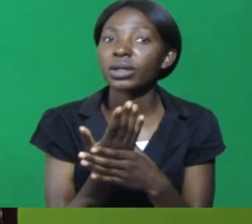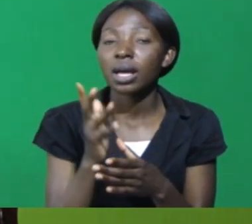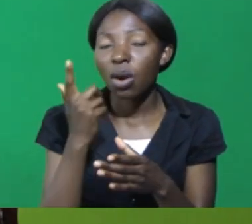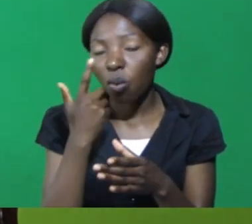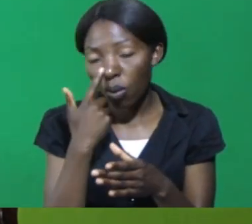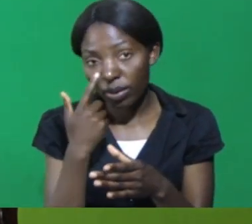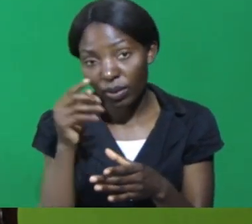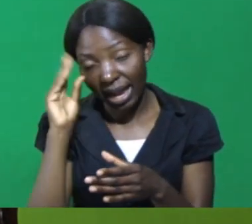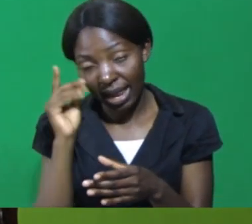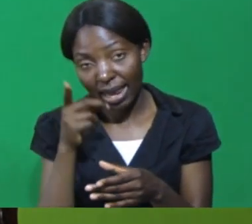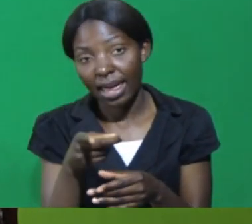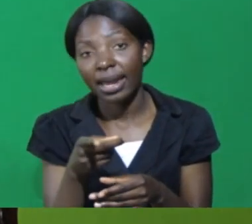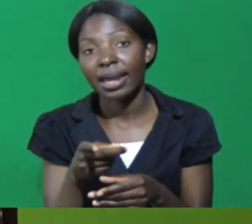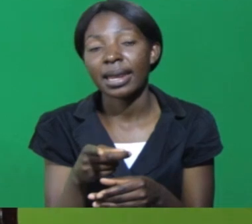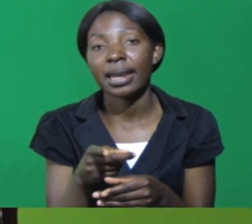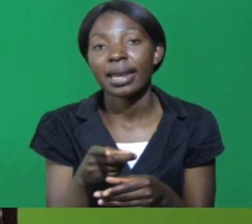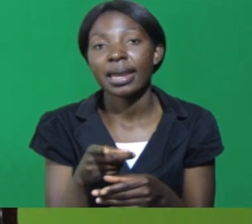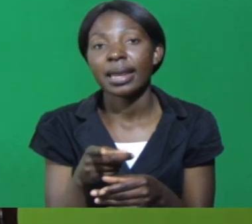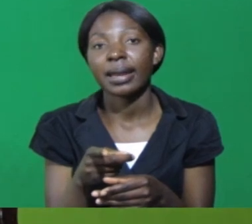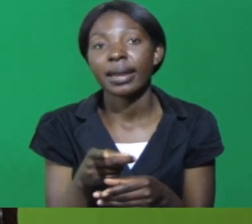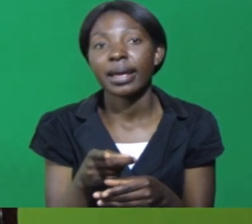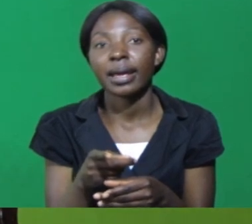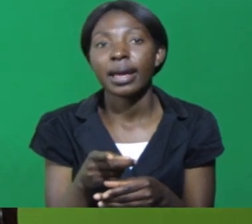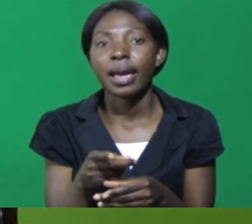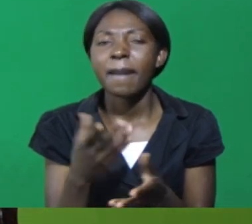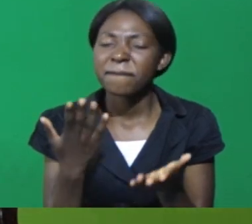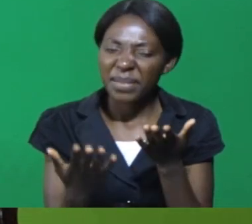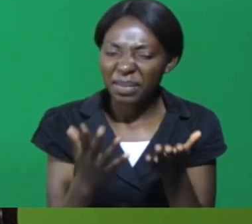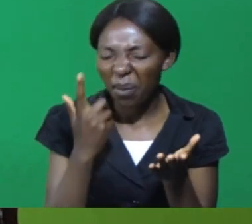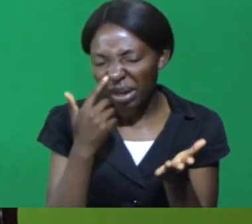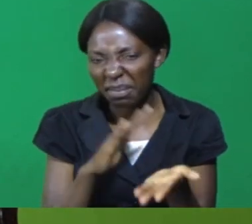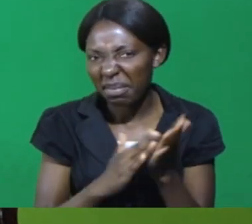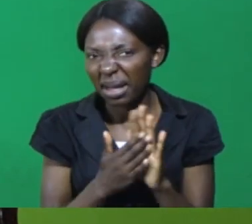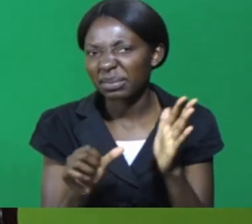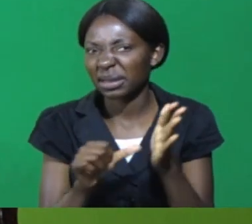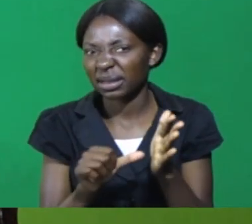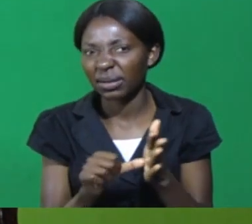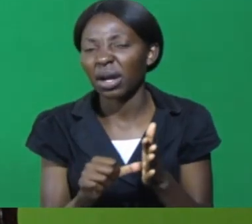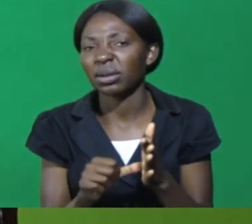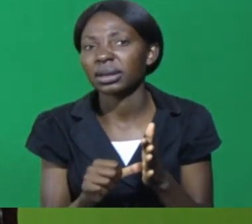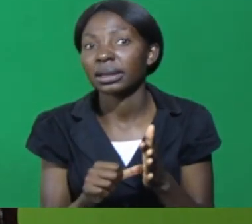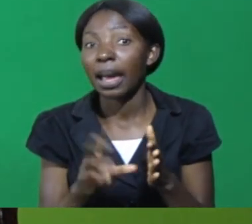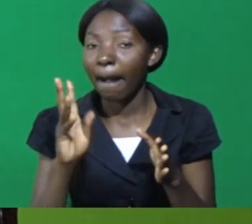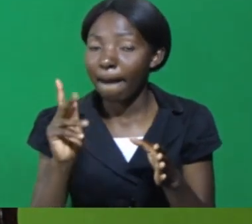izvi kaizvi zvichida zvakuda unoita kunge chibhende chiri chibhende chemumba